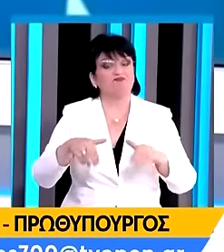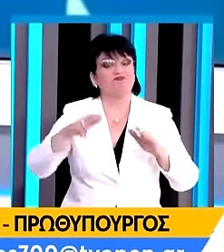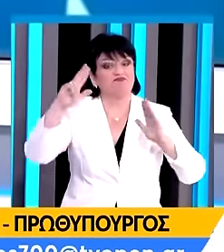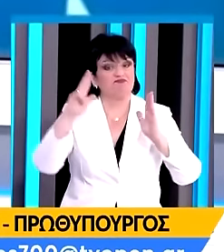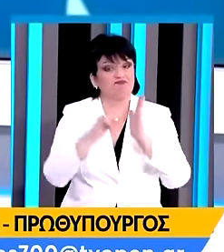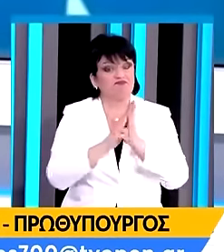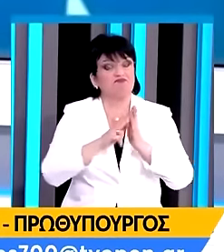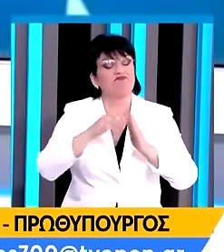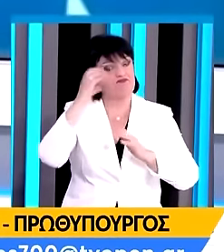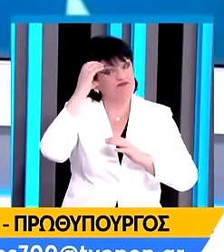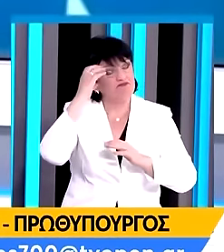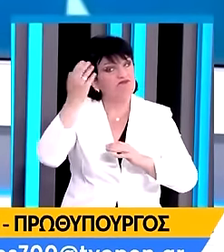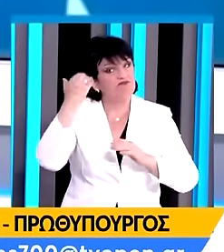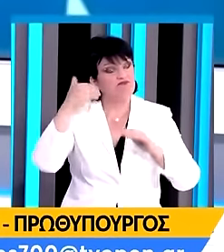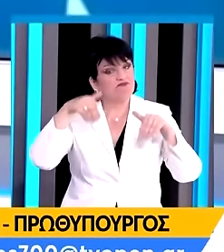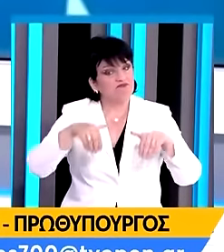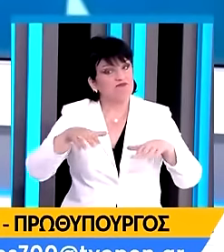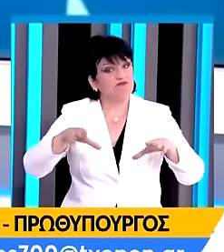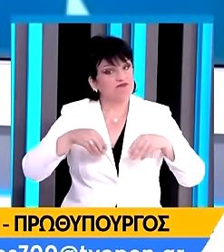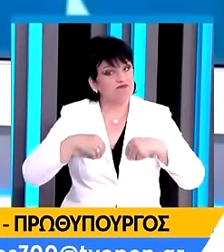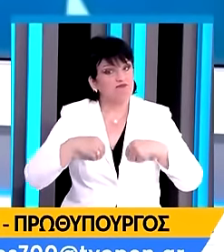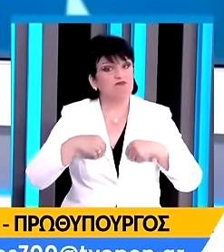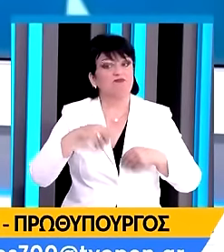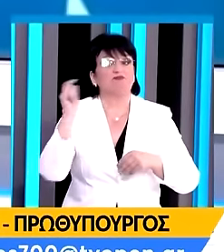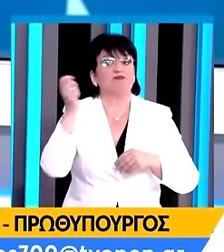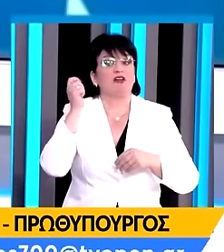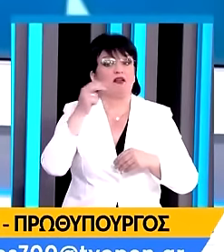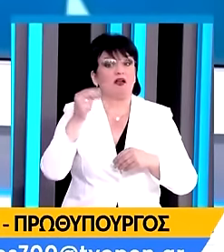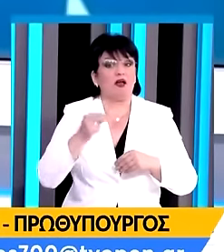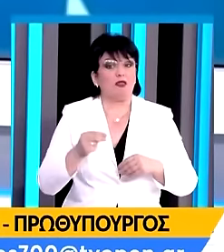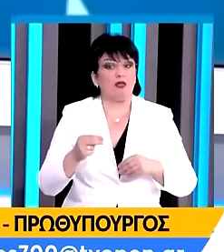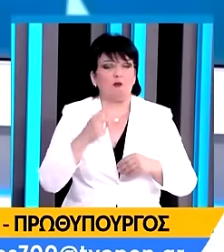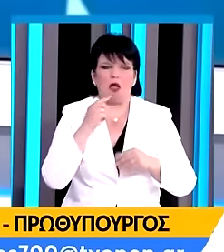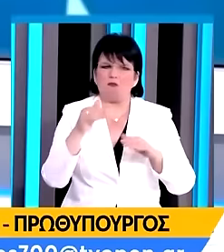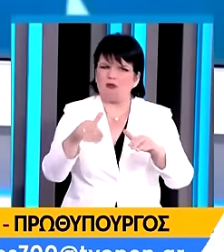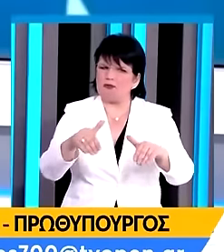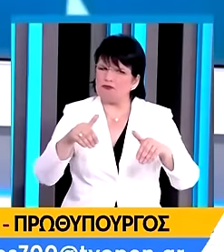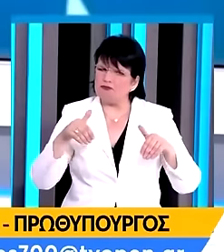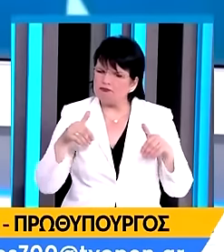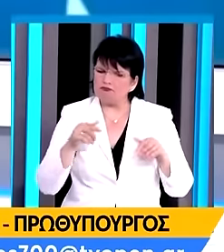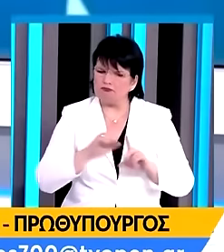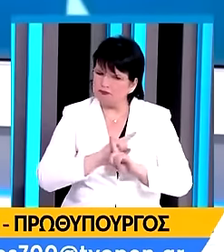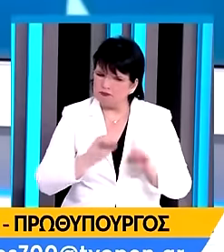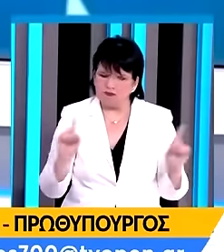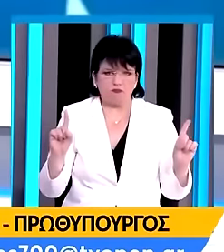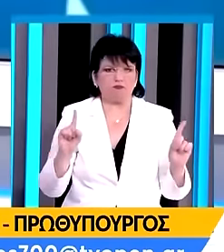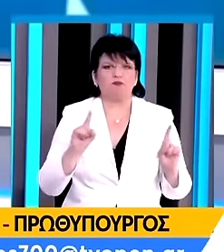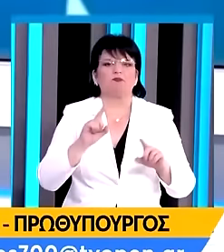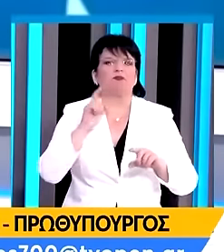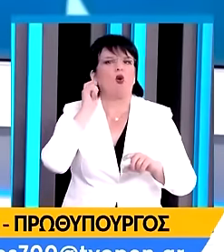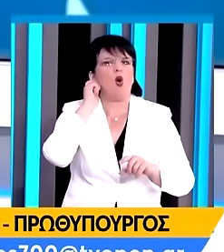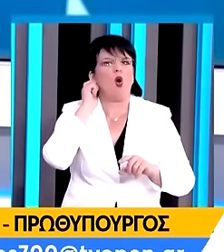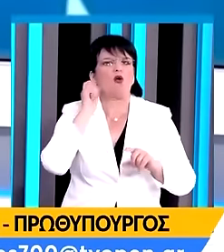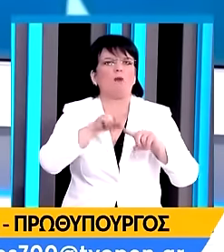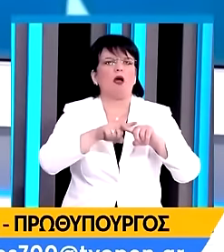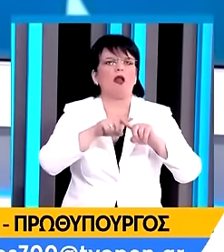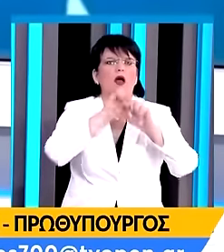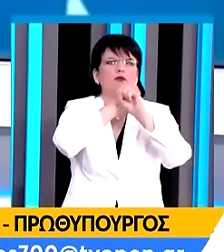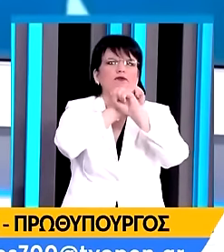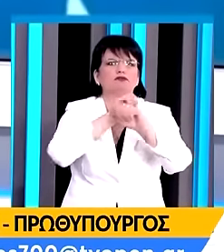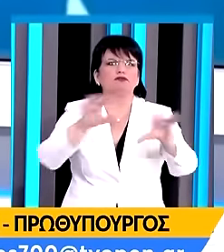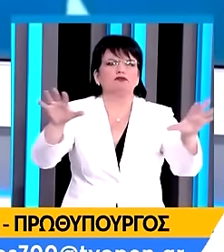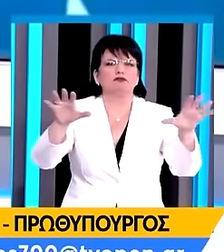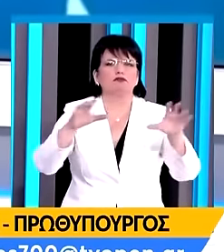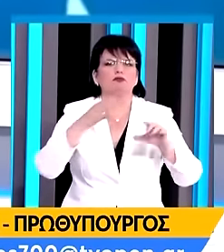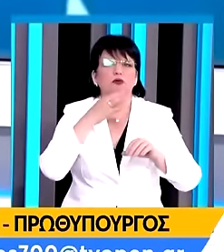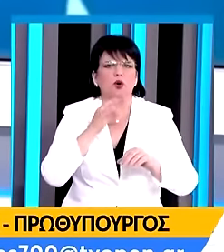συμφωνούσαμε με πολλές πτυχές της, και ότι στα ζητήματα της ονομασίας δεν πρόκειται εμείς να κάνουμε πίσω σε καμία περίπτωση. Το όνομα της χώρας είναι Βόρεια Μακεδονία. Και